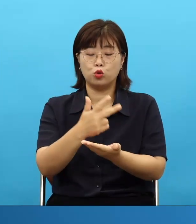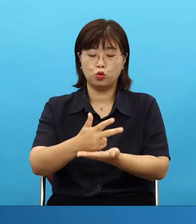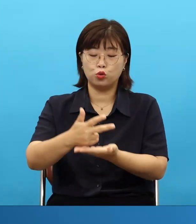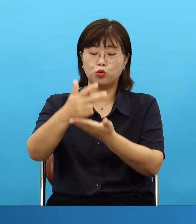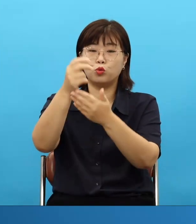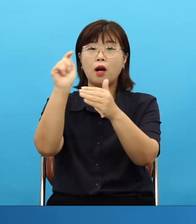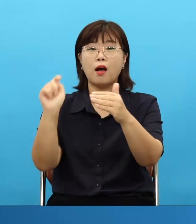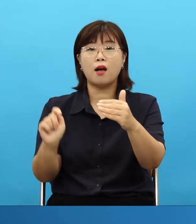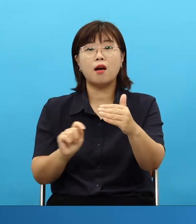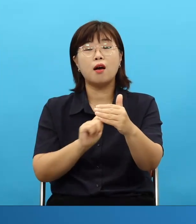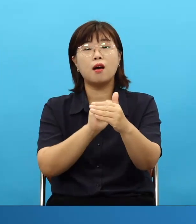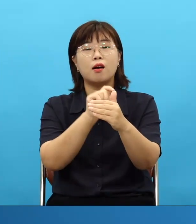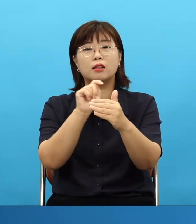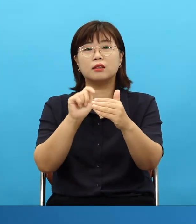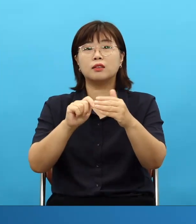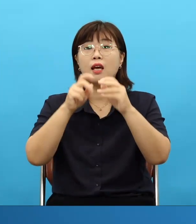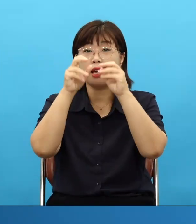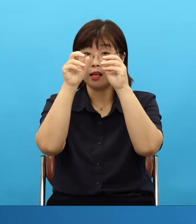주